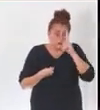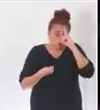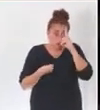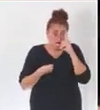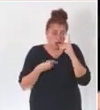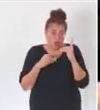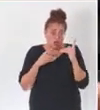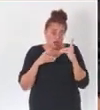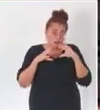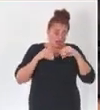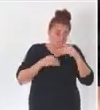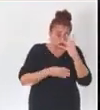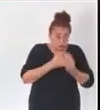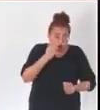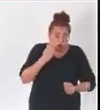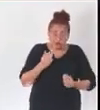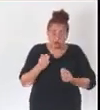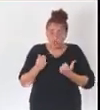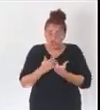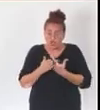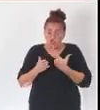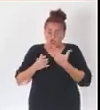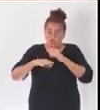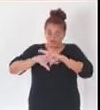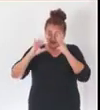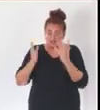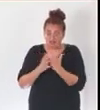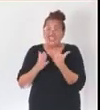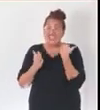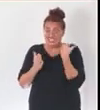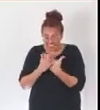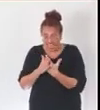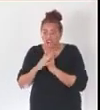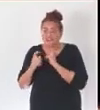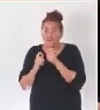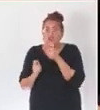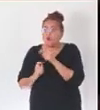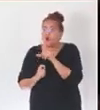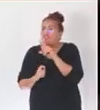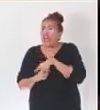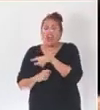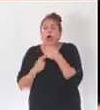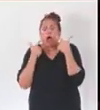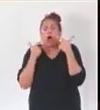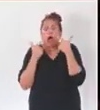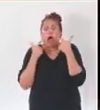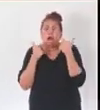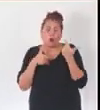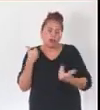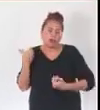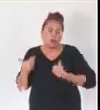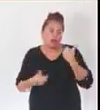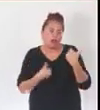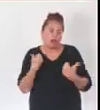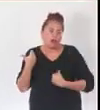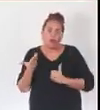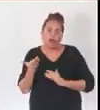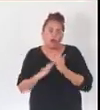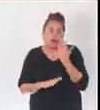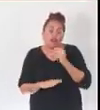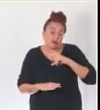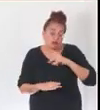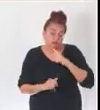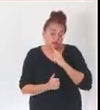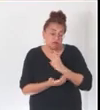plus brutal que ce que vous êtes en train de dénoncer avec vos larmes de crocodile. Et moi je voudrais dire quelque chose, en fait j'en ai un peu